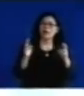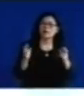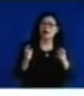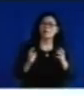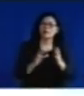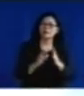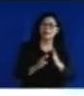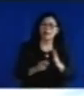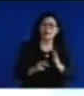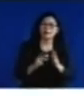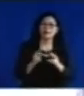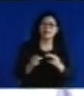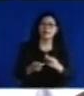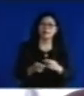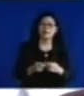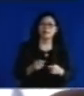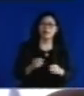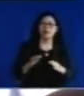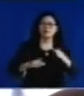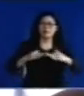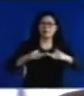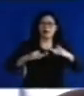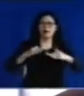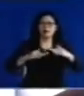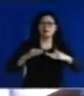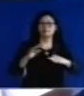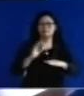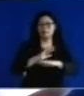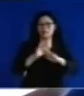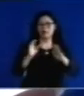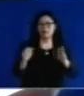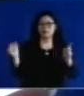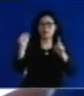perencanaan, kegiatan, dan output ini harus seimbang?